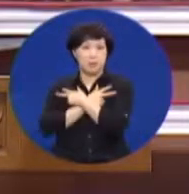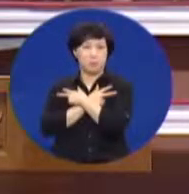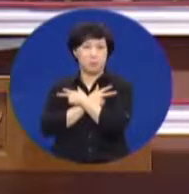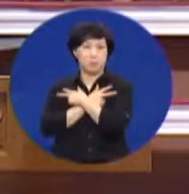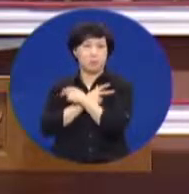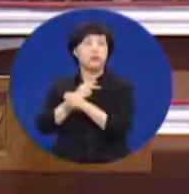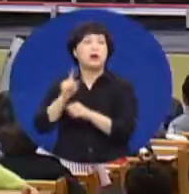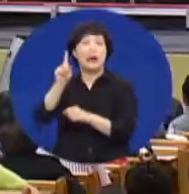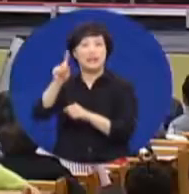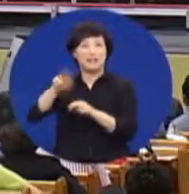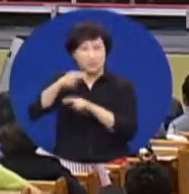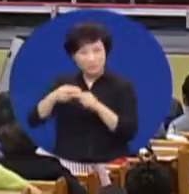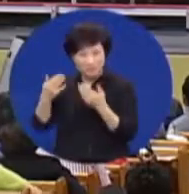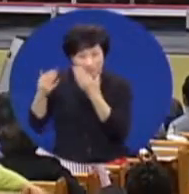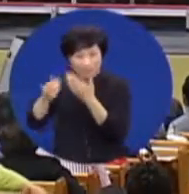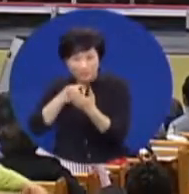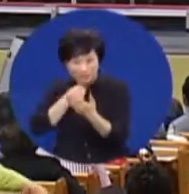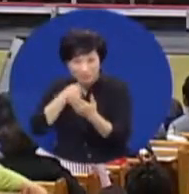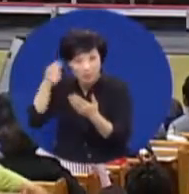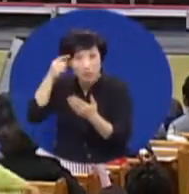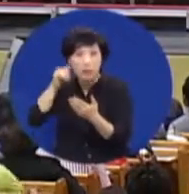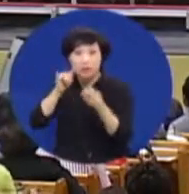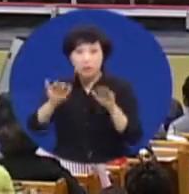해드려야 되겠다. 근데